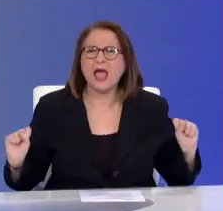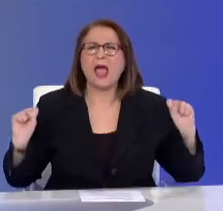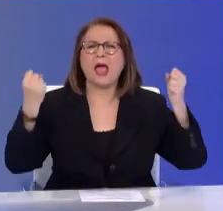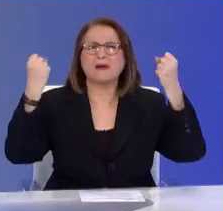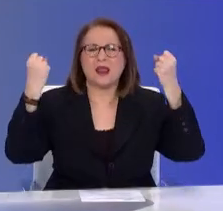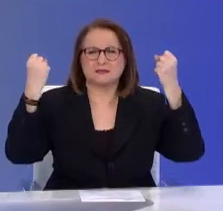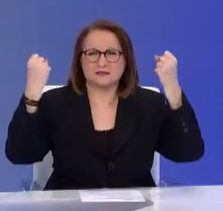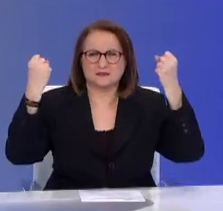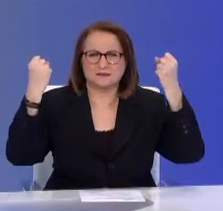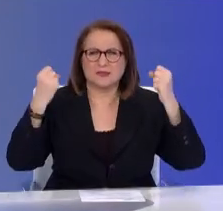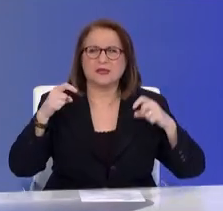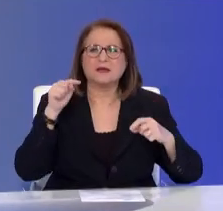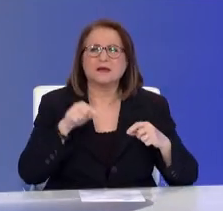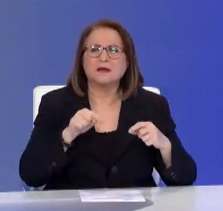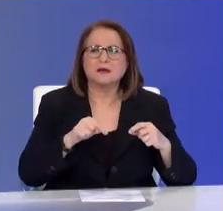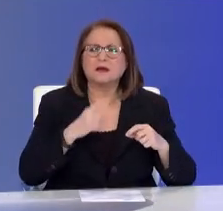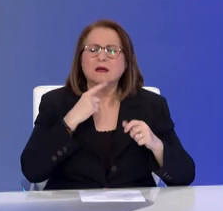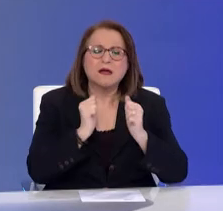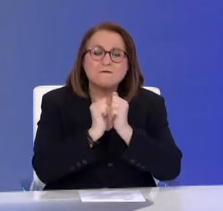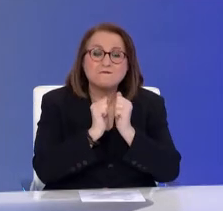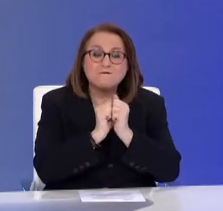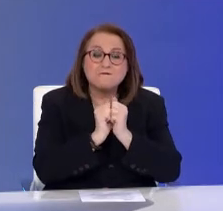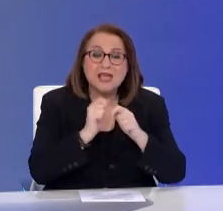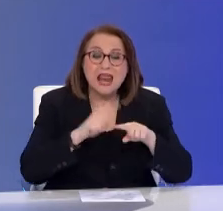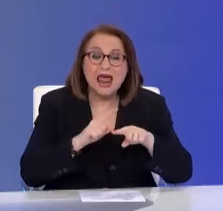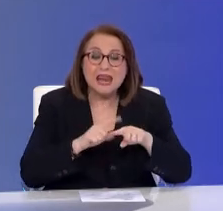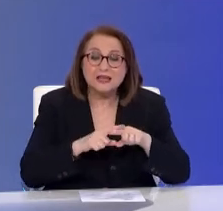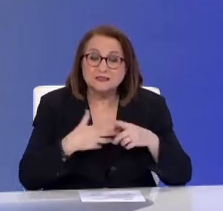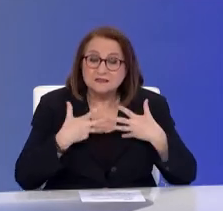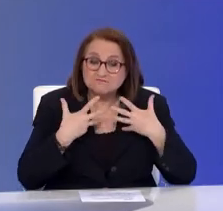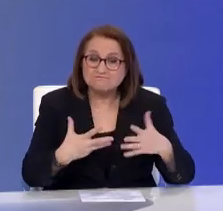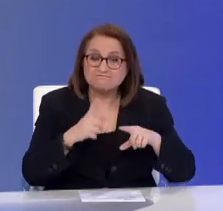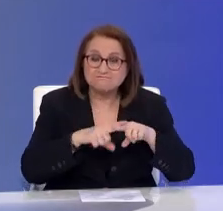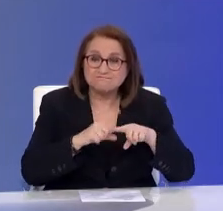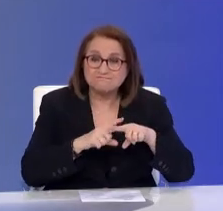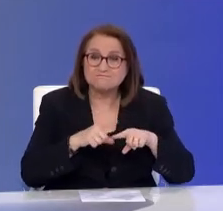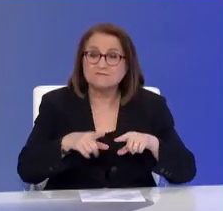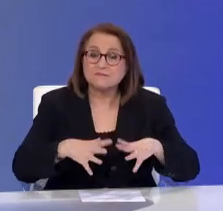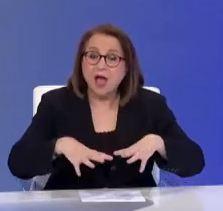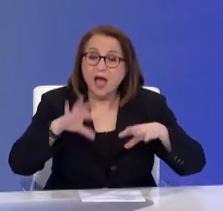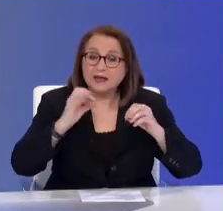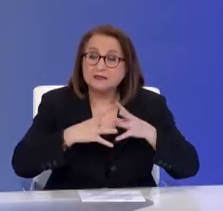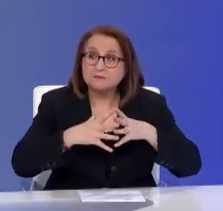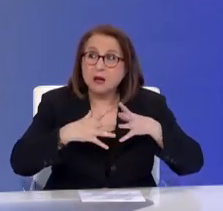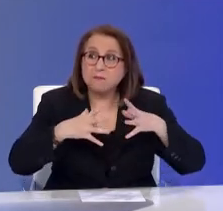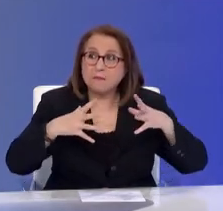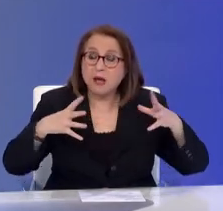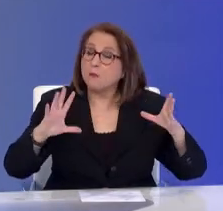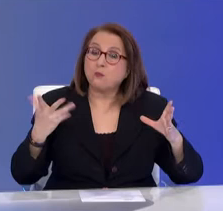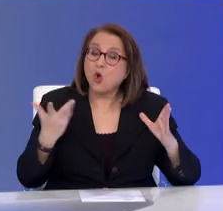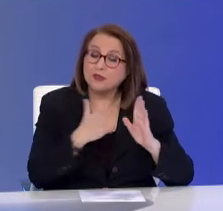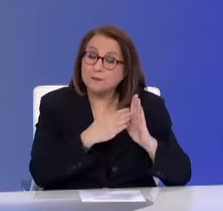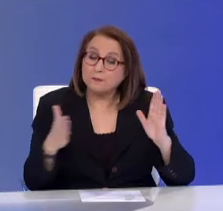επανάστασης. Ο φιλελληνισμός αρχίζει να παίρνει σάρκα και οστά,